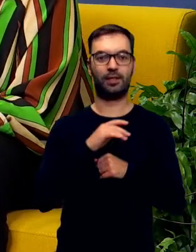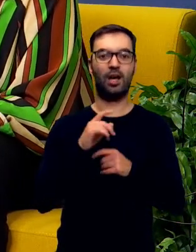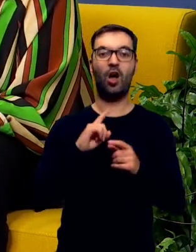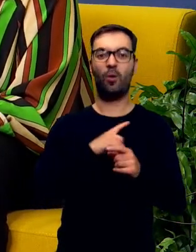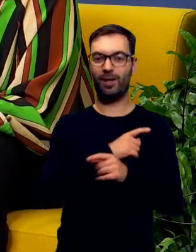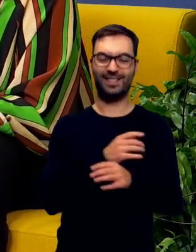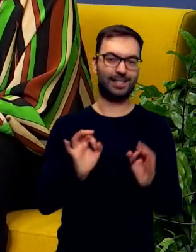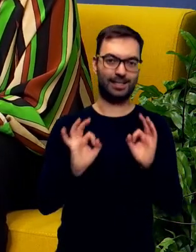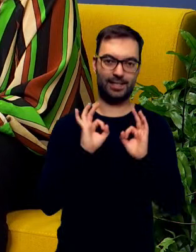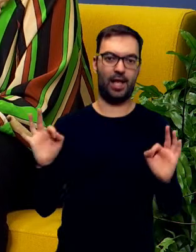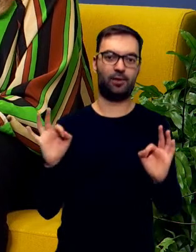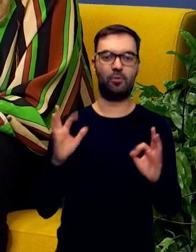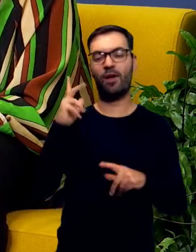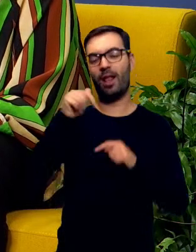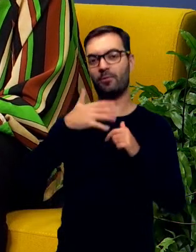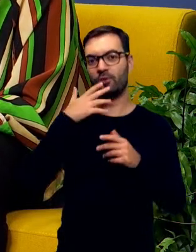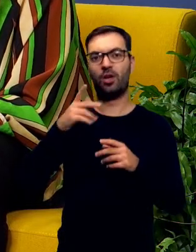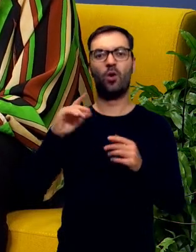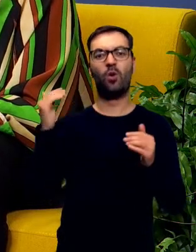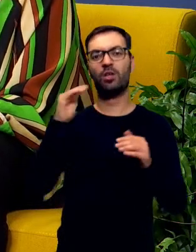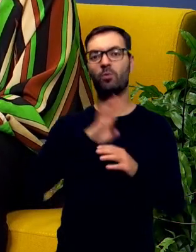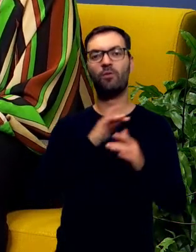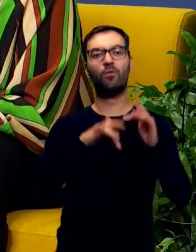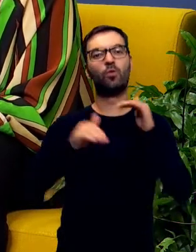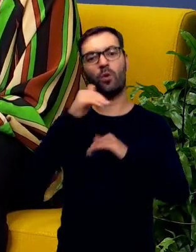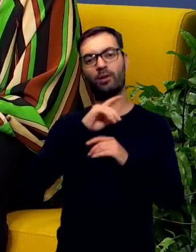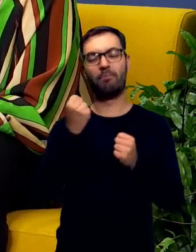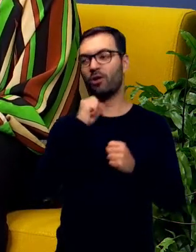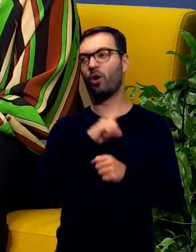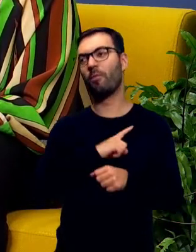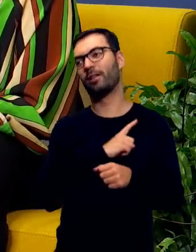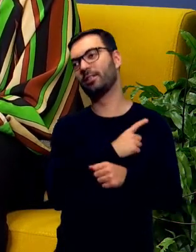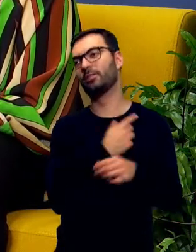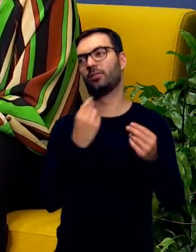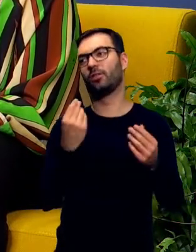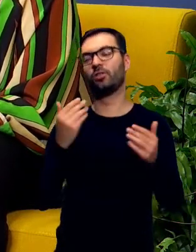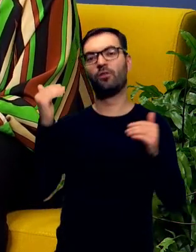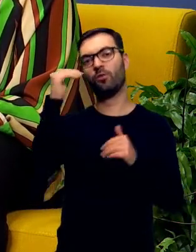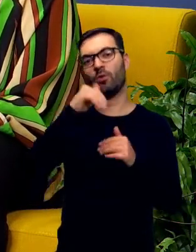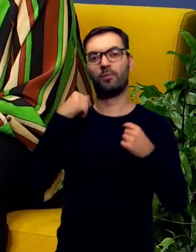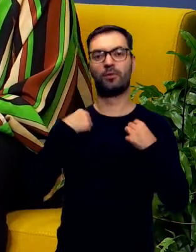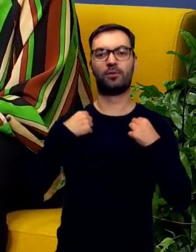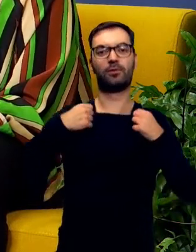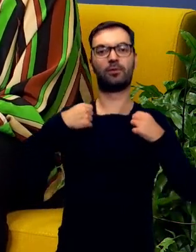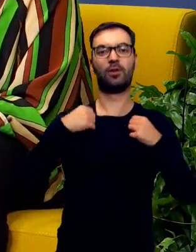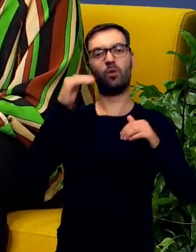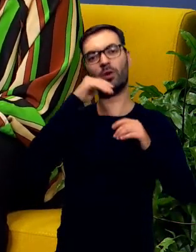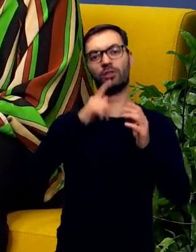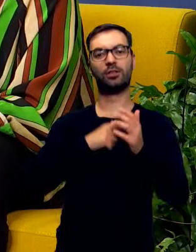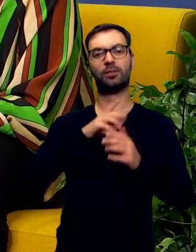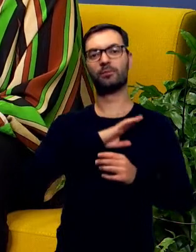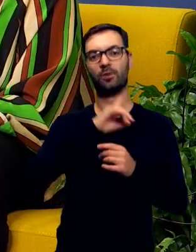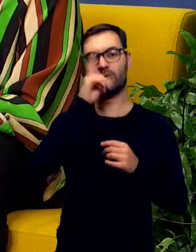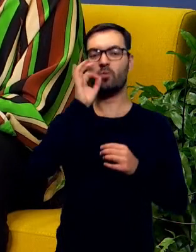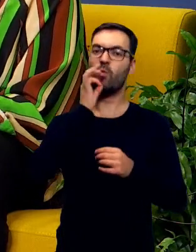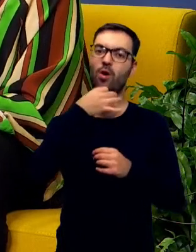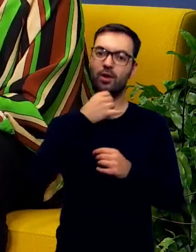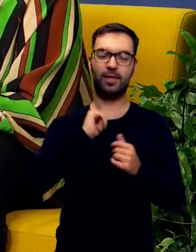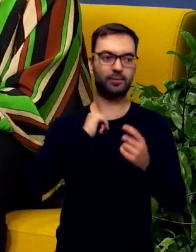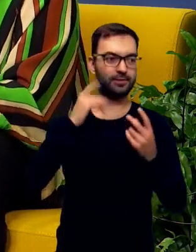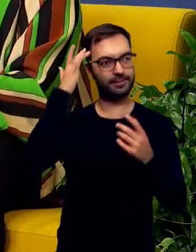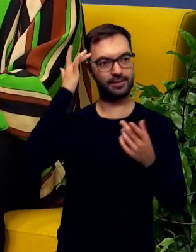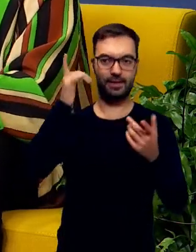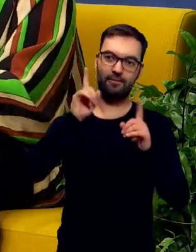Tak ją przedstawiano przez wiele lat chyba po to, żeby jakby usprawiedliwić to, że w górach być może, że w górach najczęściej giną ludzie młodzi, żeby